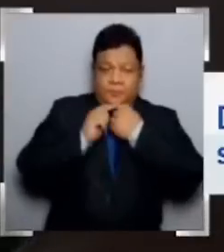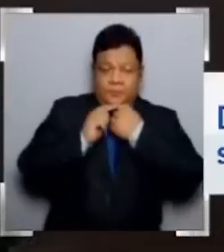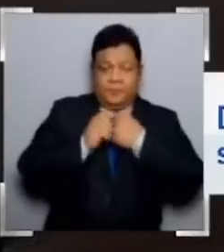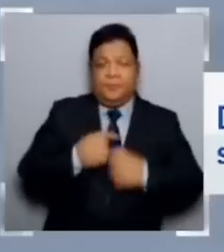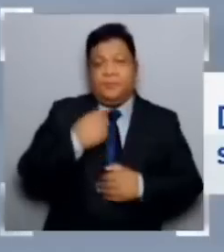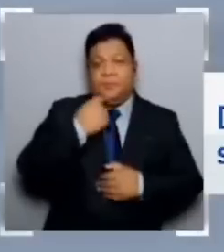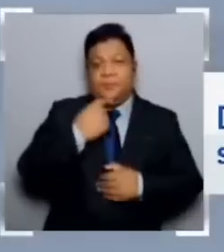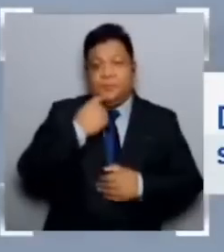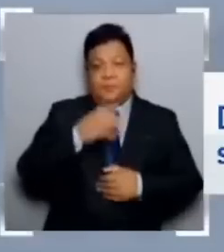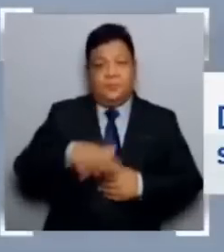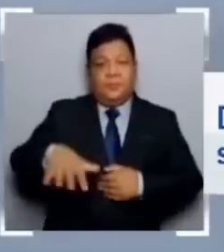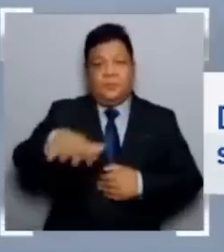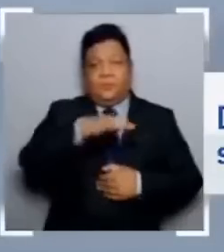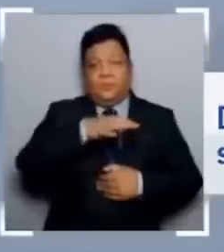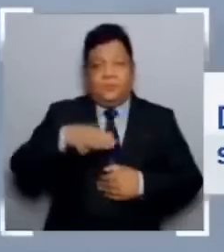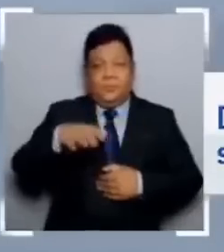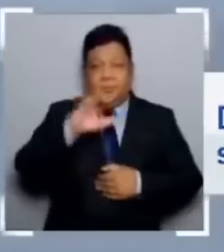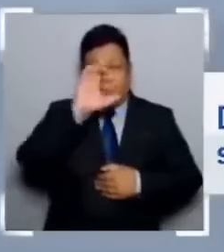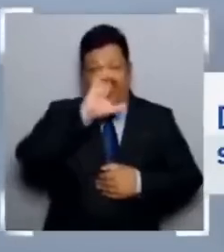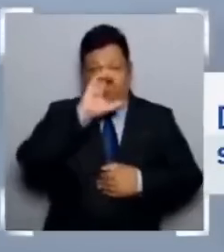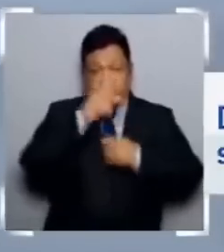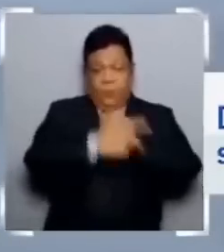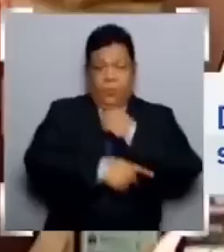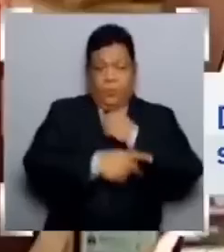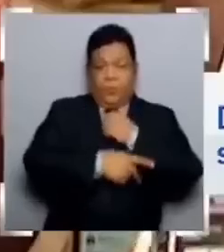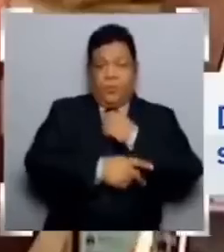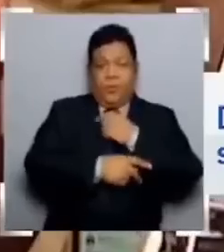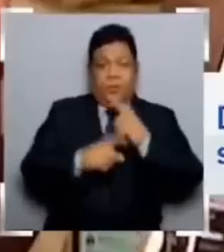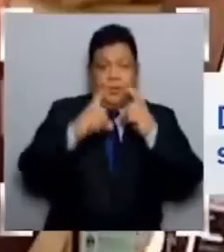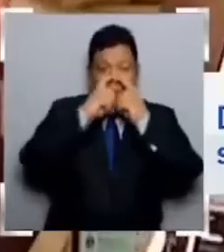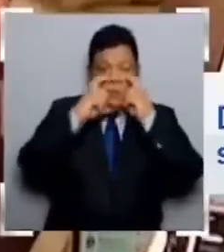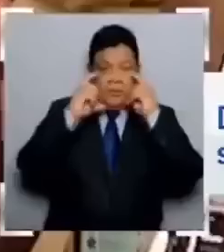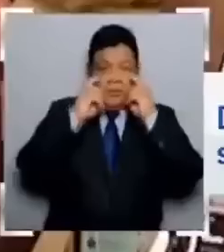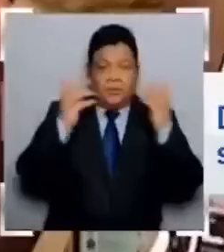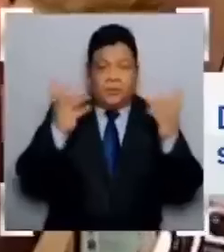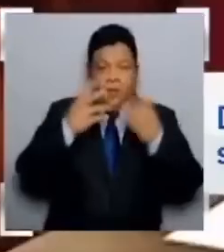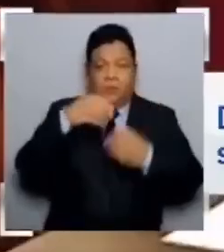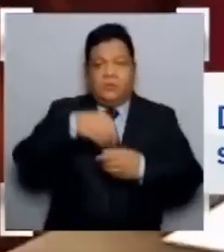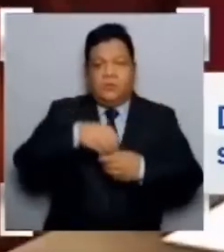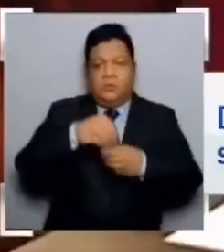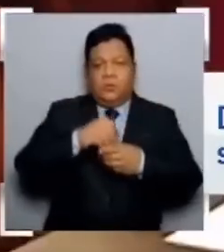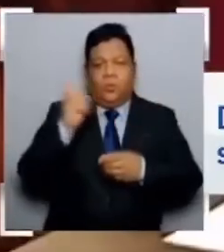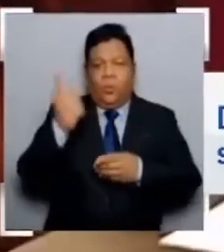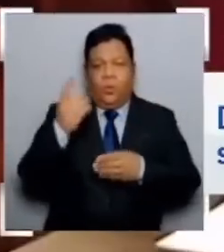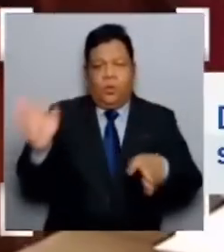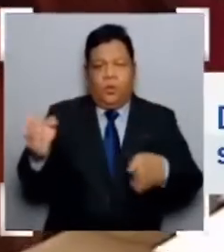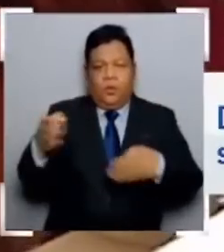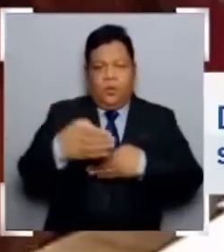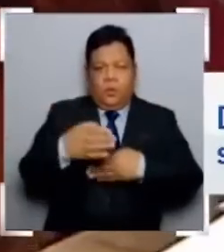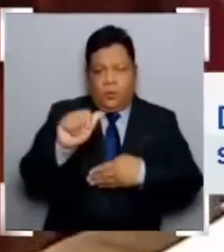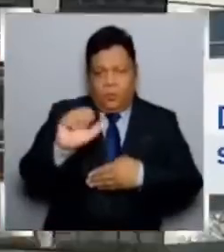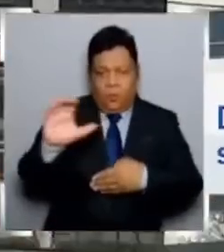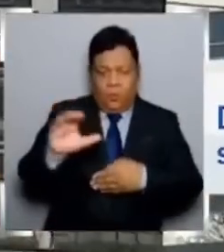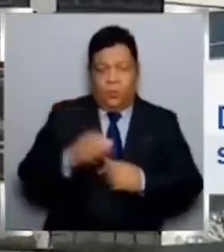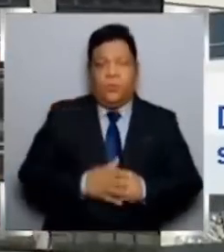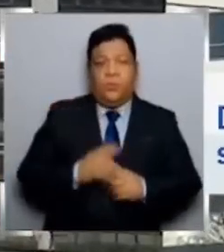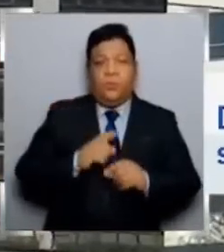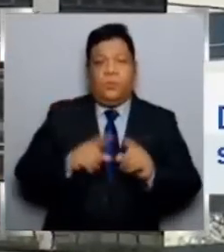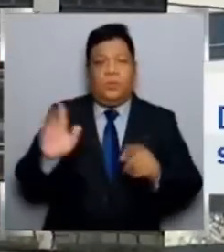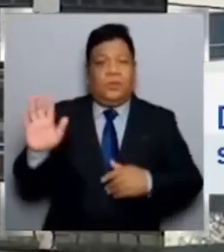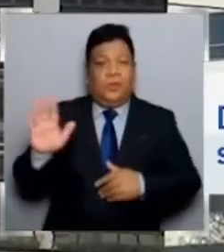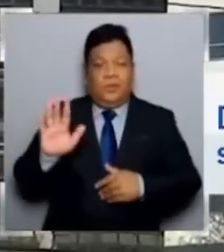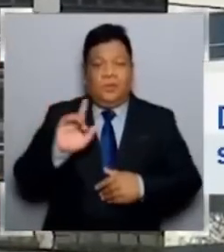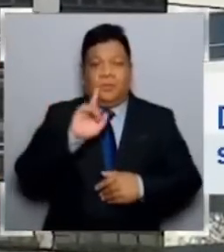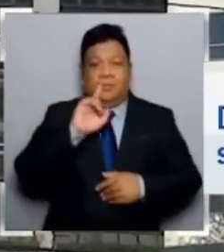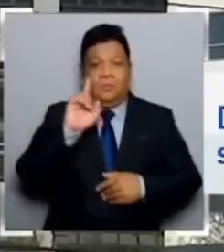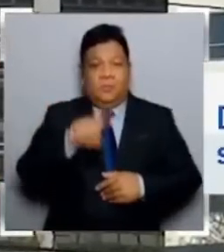di aircon o kung ang lalabas ay may sintomas ng COVID. Pero ang executive order na ito ni Cebu Governor Gwendolyn Garcia hindi